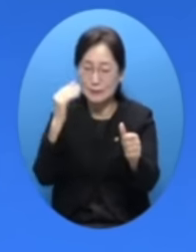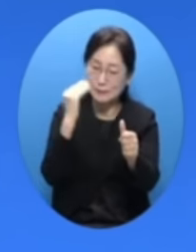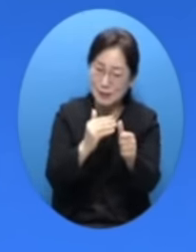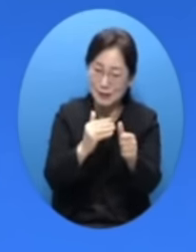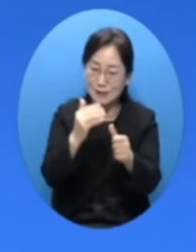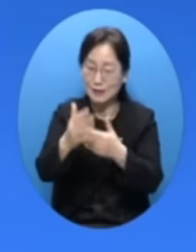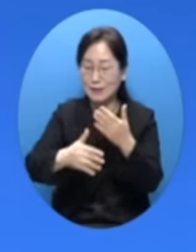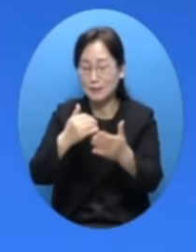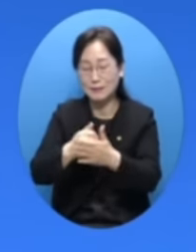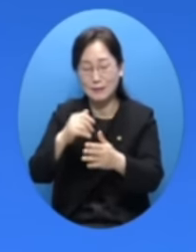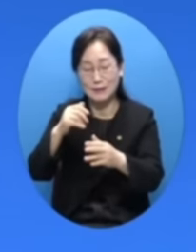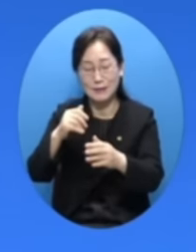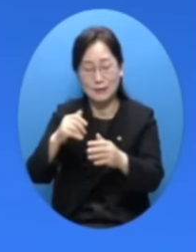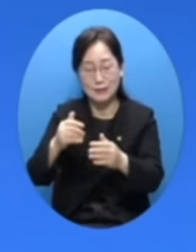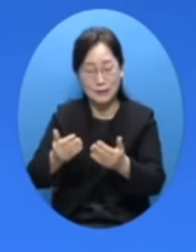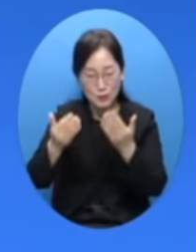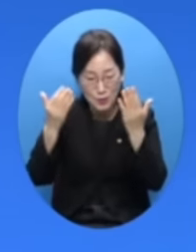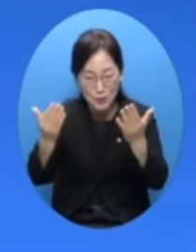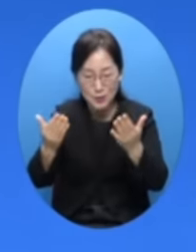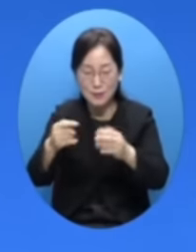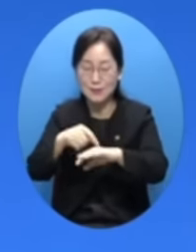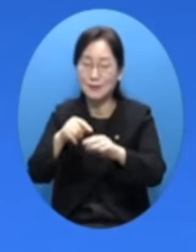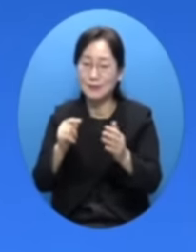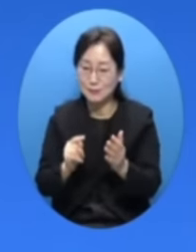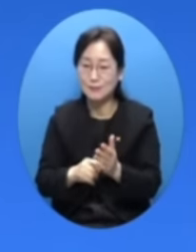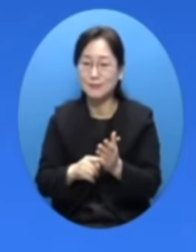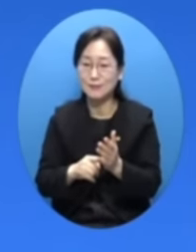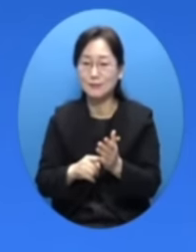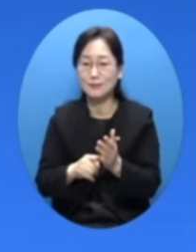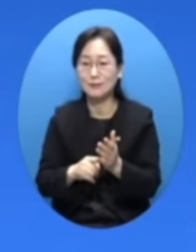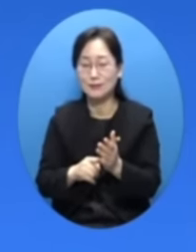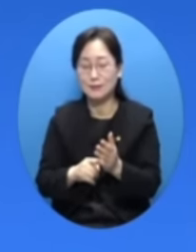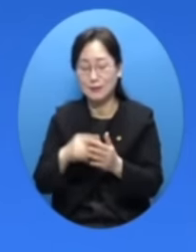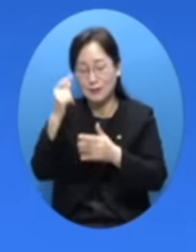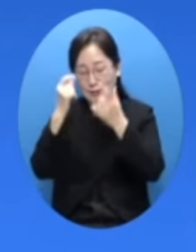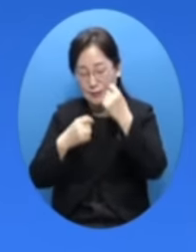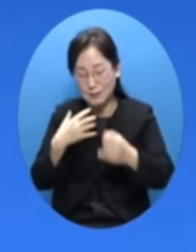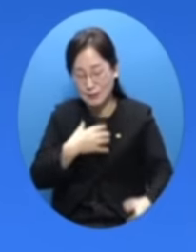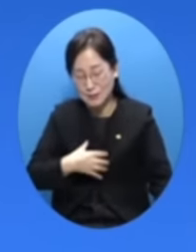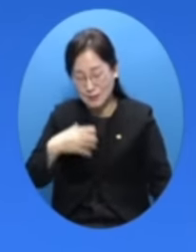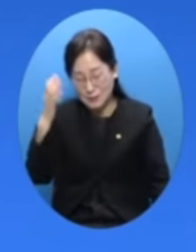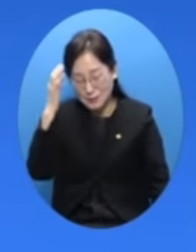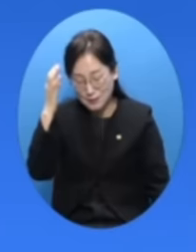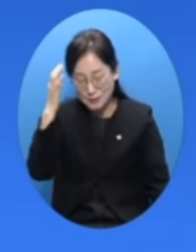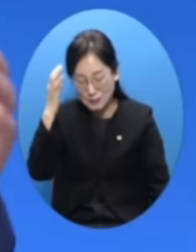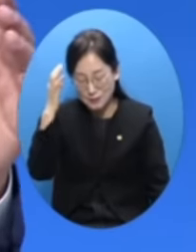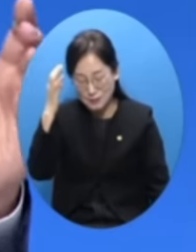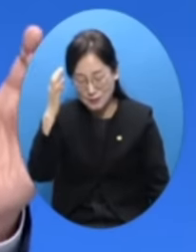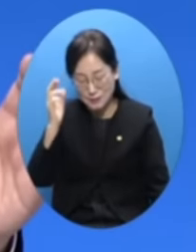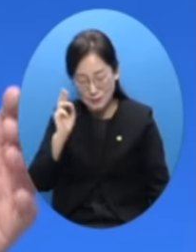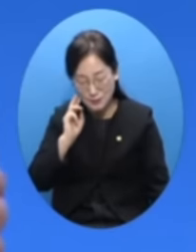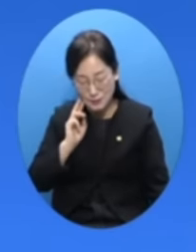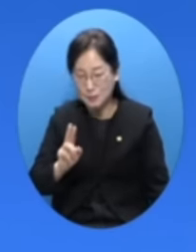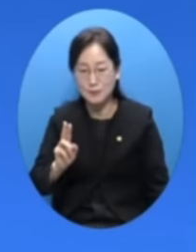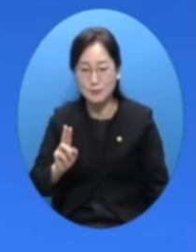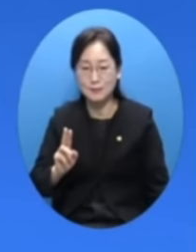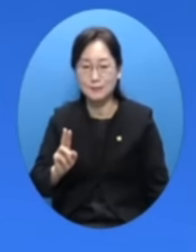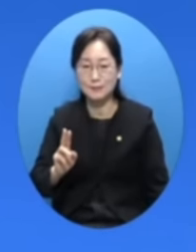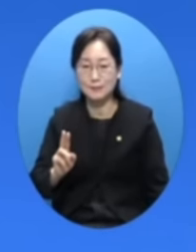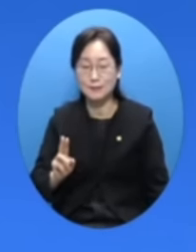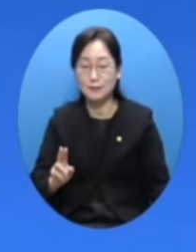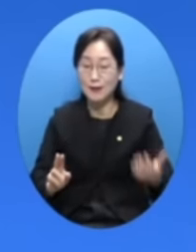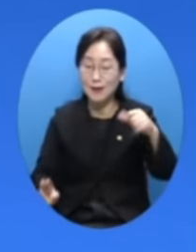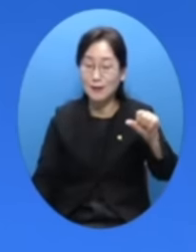하나님께 번제로 드려야 되는 그 마음의 슬픔과 고통이 말로 다 표현할 수 없는데